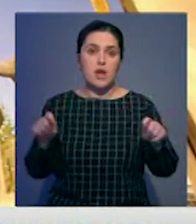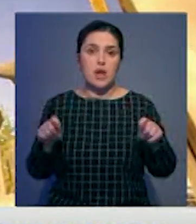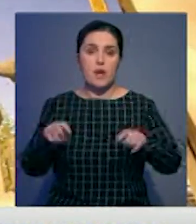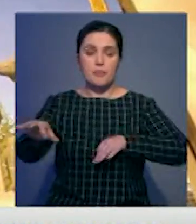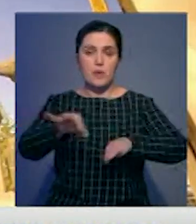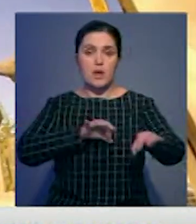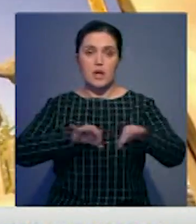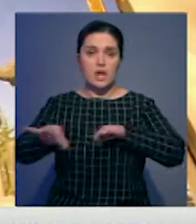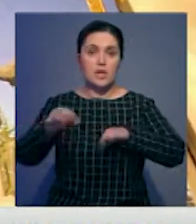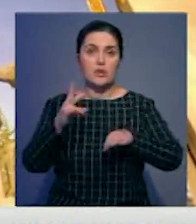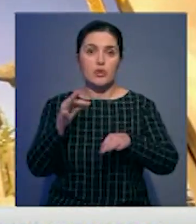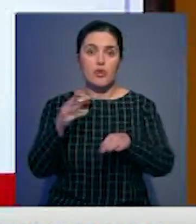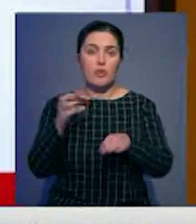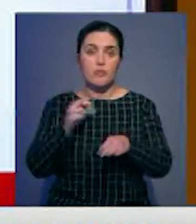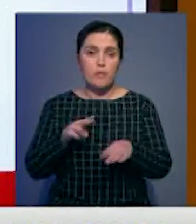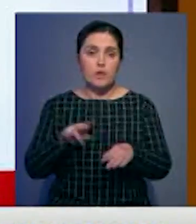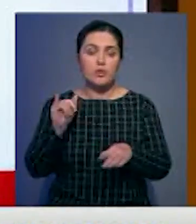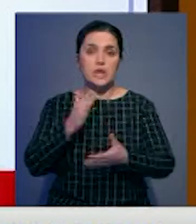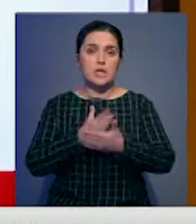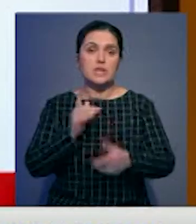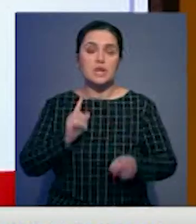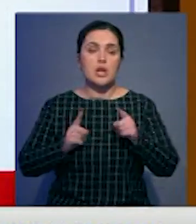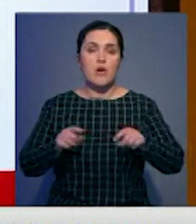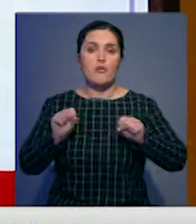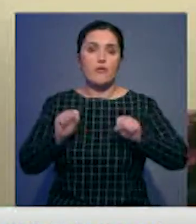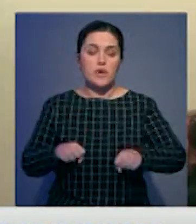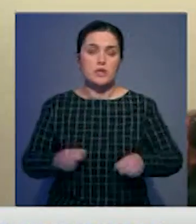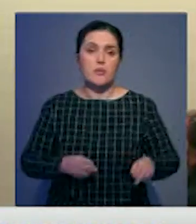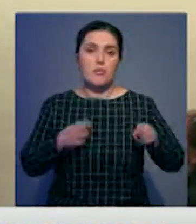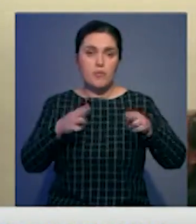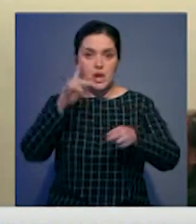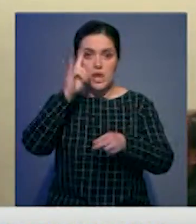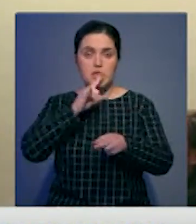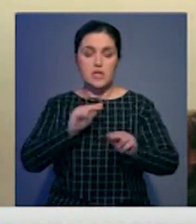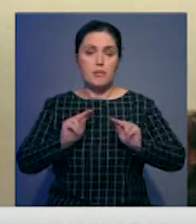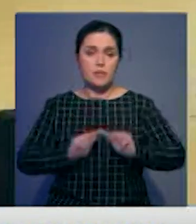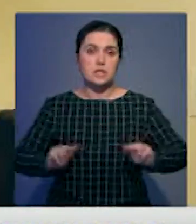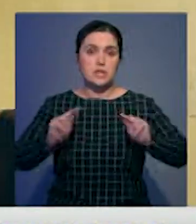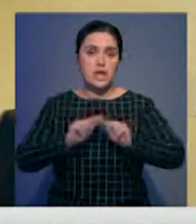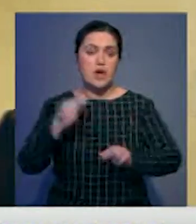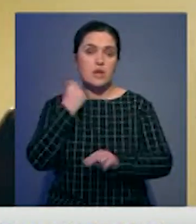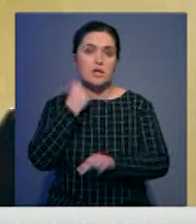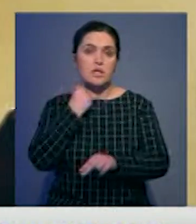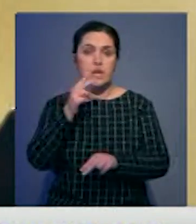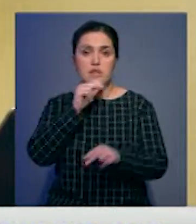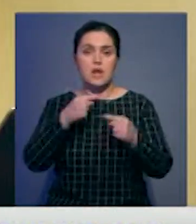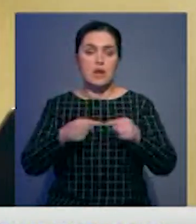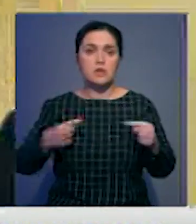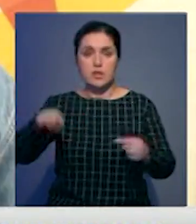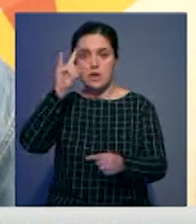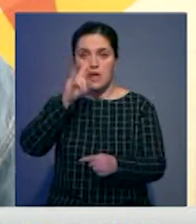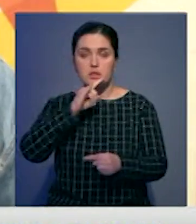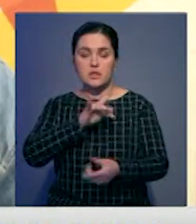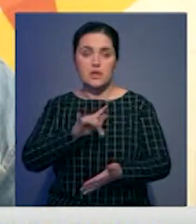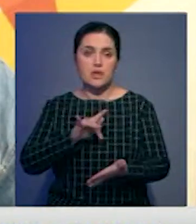Nomads» для волонтеров, у которых появляется реальная возможность посетить нашу страну и преподавать английский язык в разных казахстанских регионах.